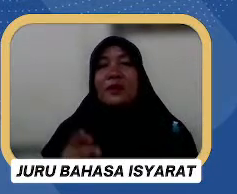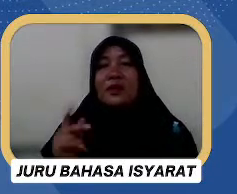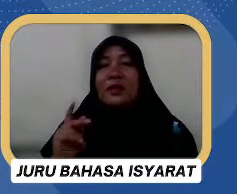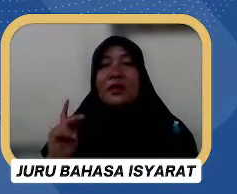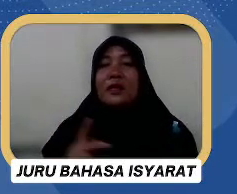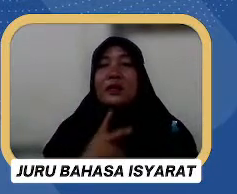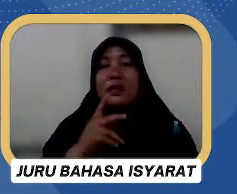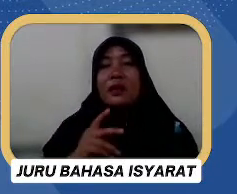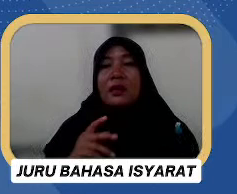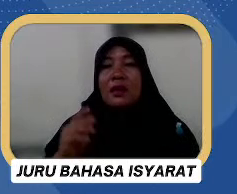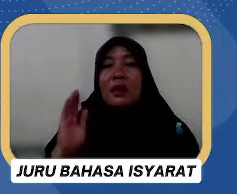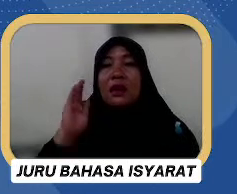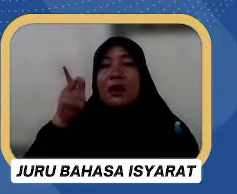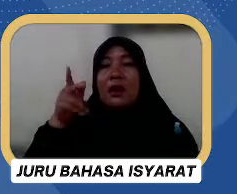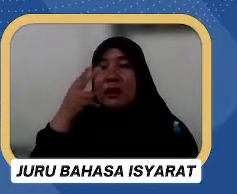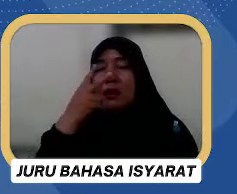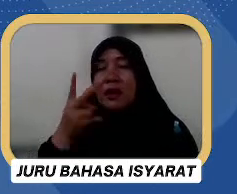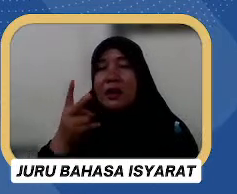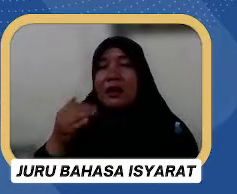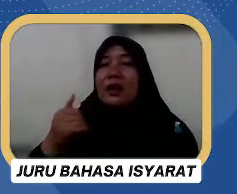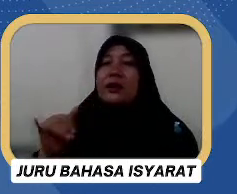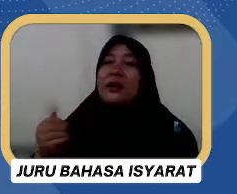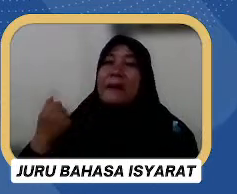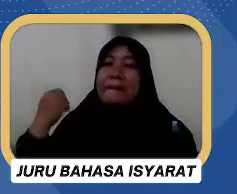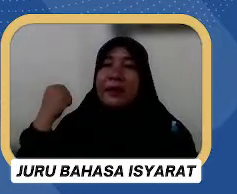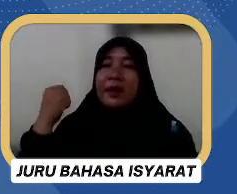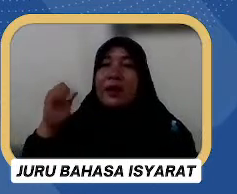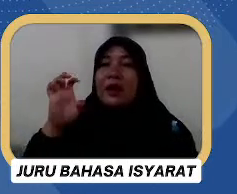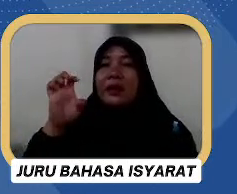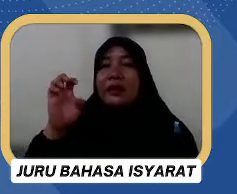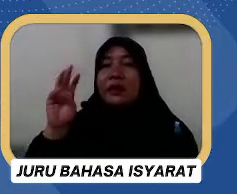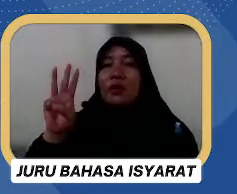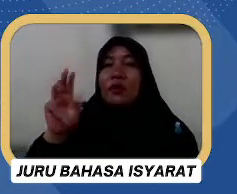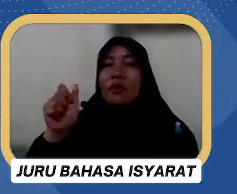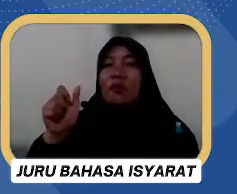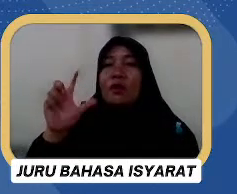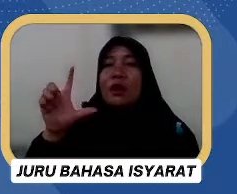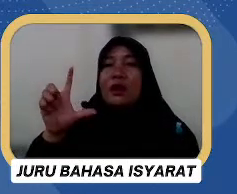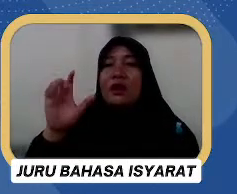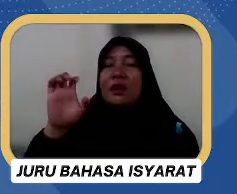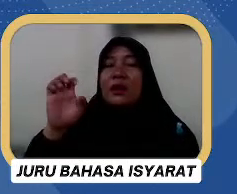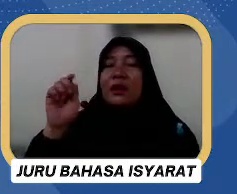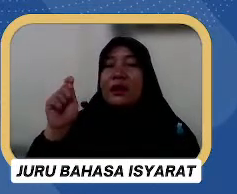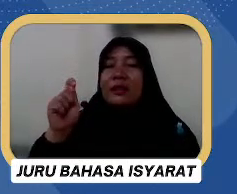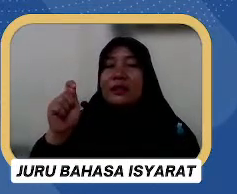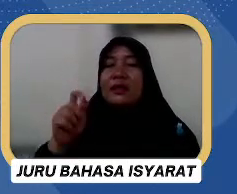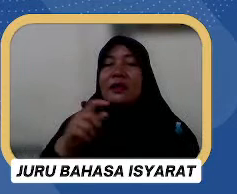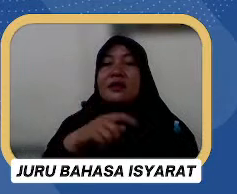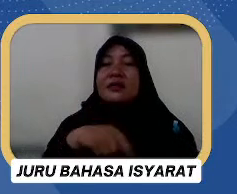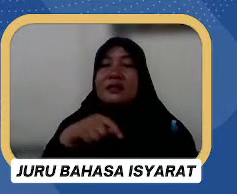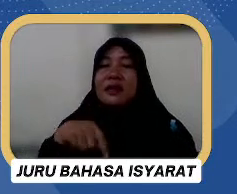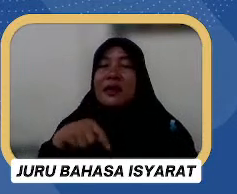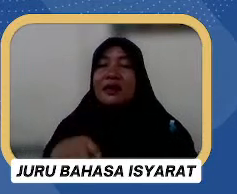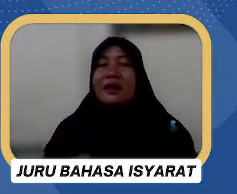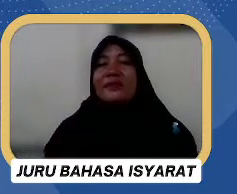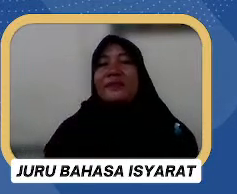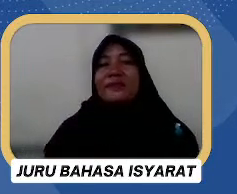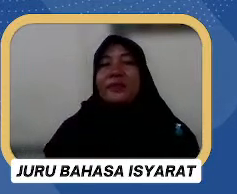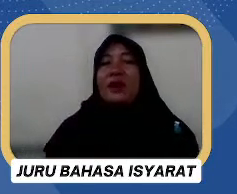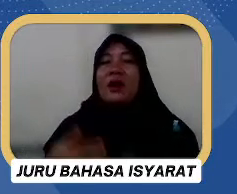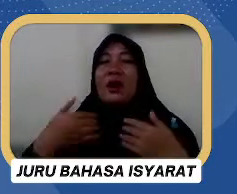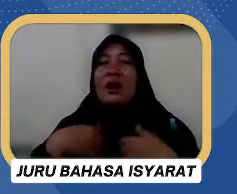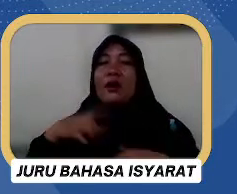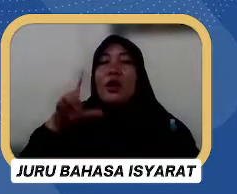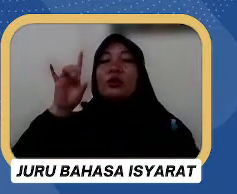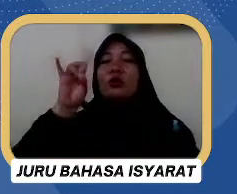nih. Teman-teman semua, apakah sudah siap atau sudah tidak sabar nih untuk siapa nih kira-kira pemenang